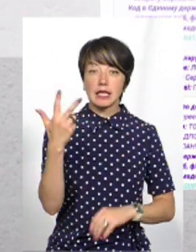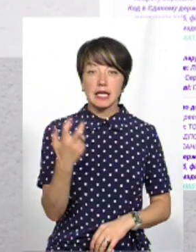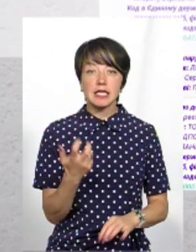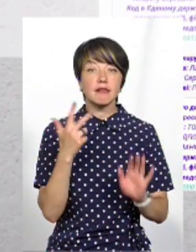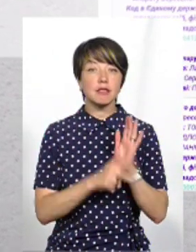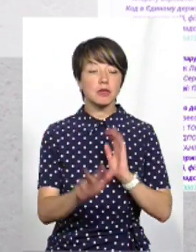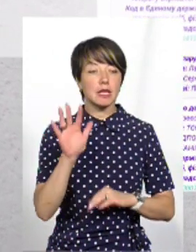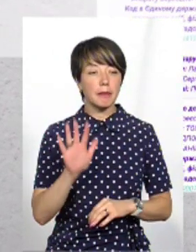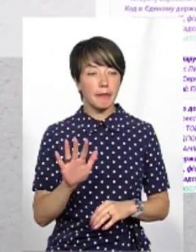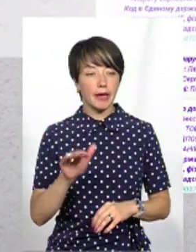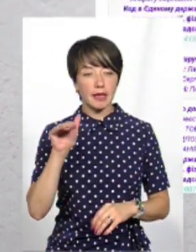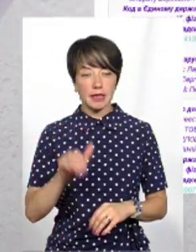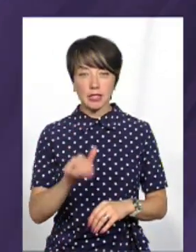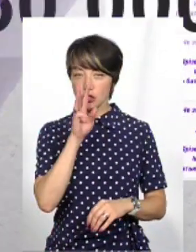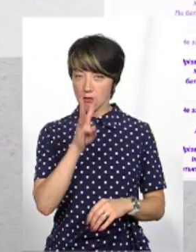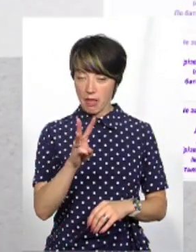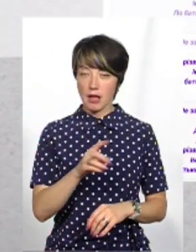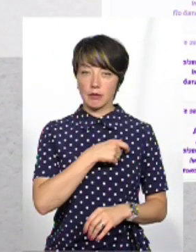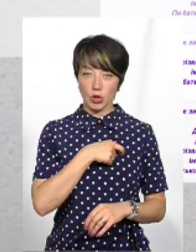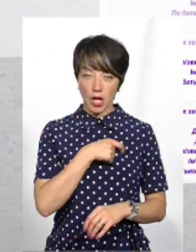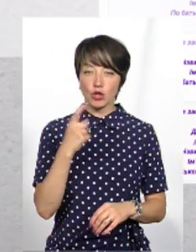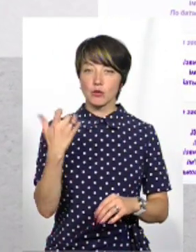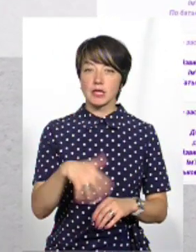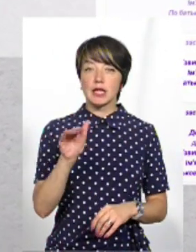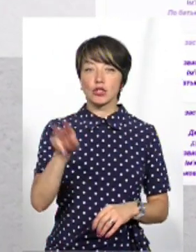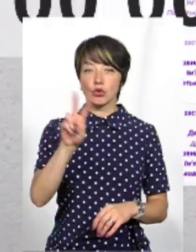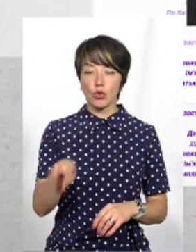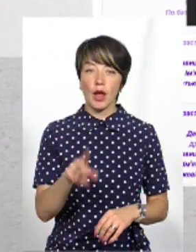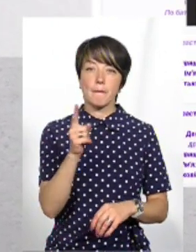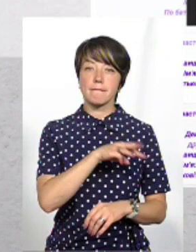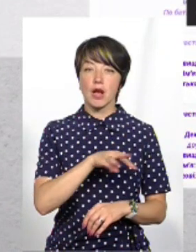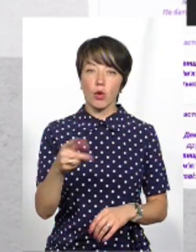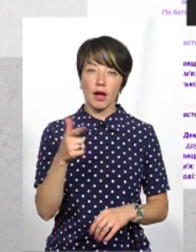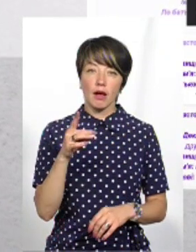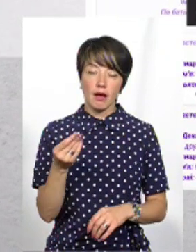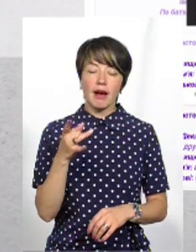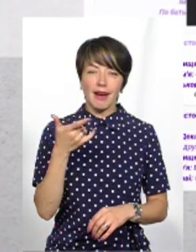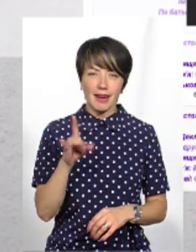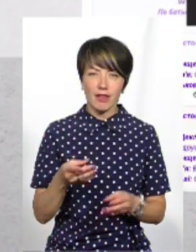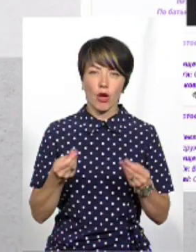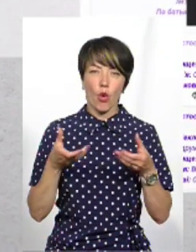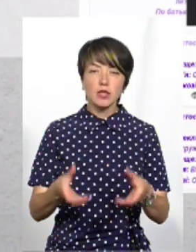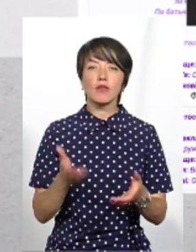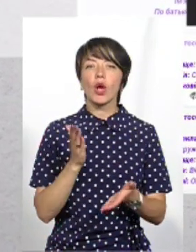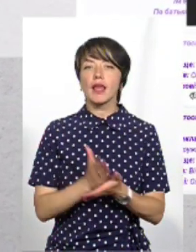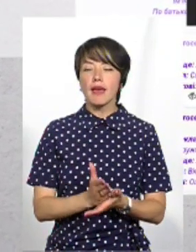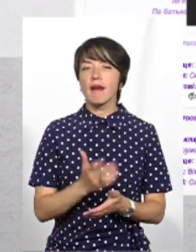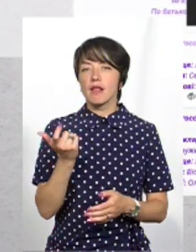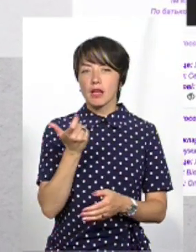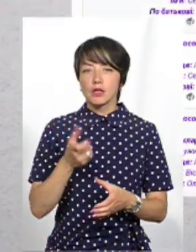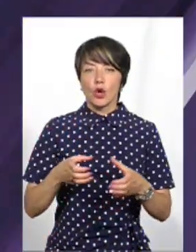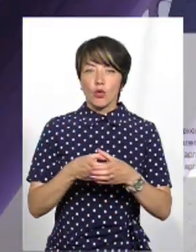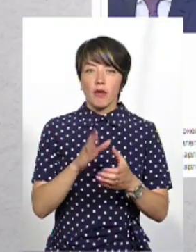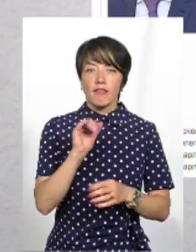385 тисяч парламентської зарплати, 150 тисяч доларів та мільйон гривень готівкою. Є власником ТОВ група